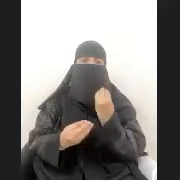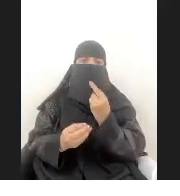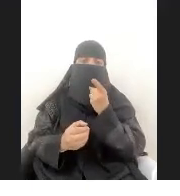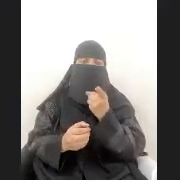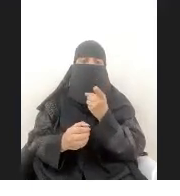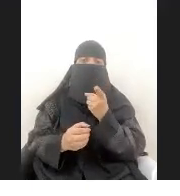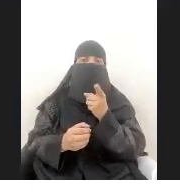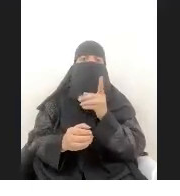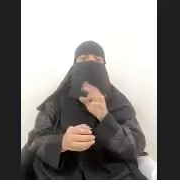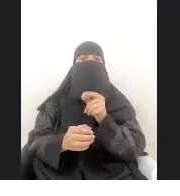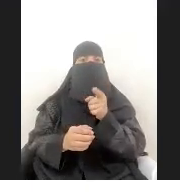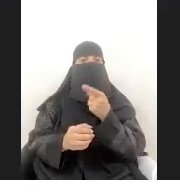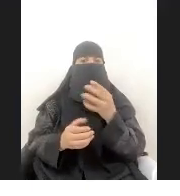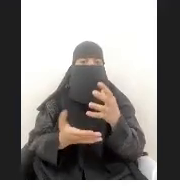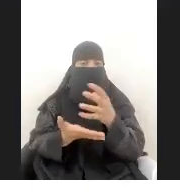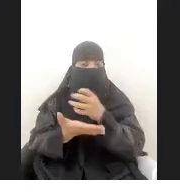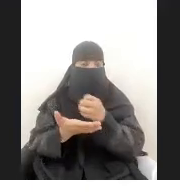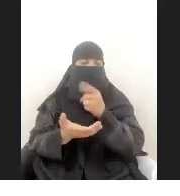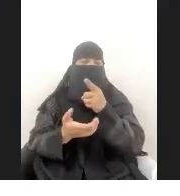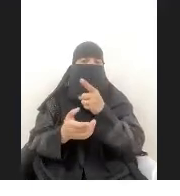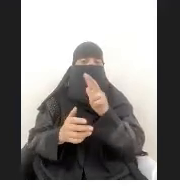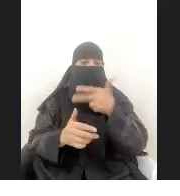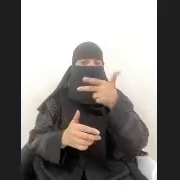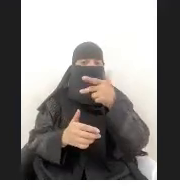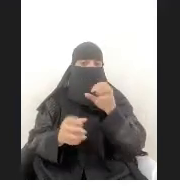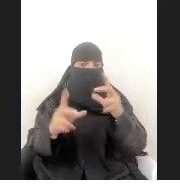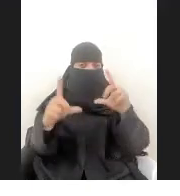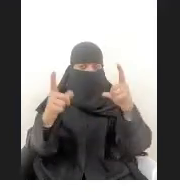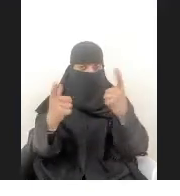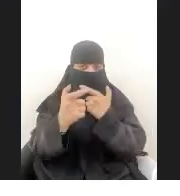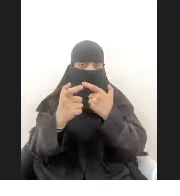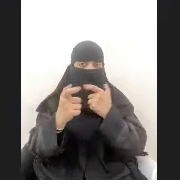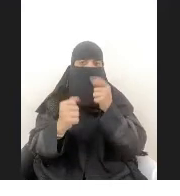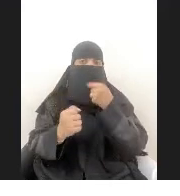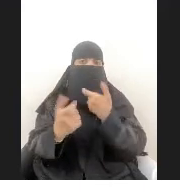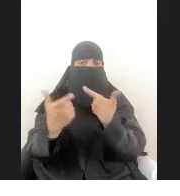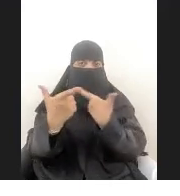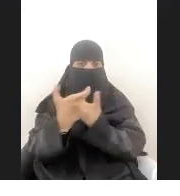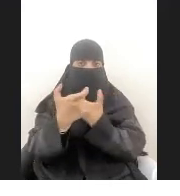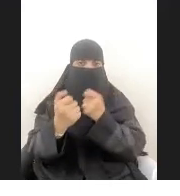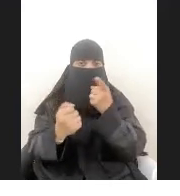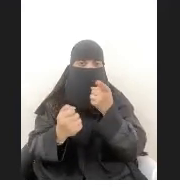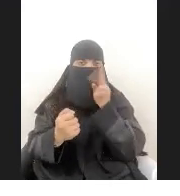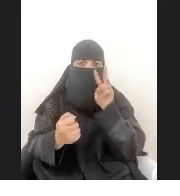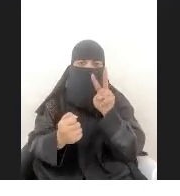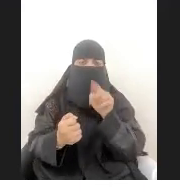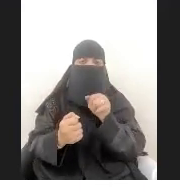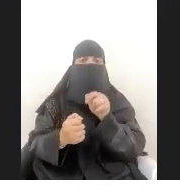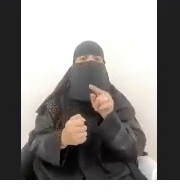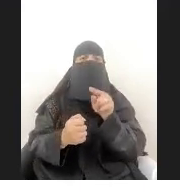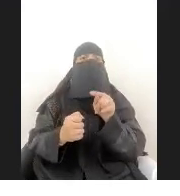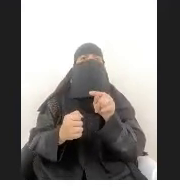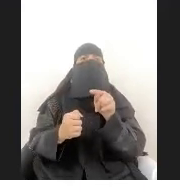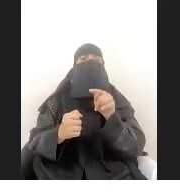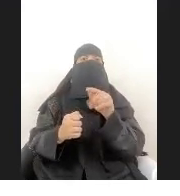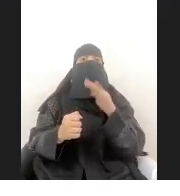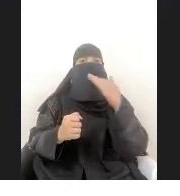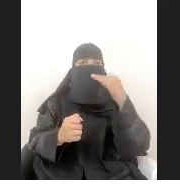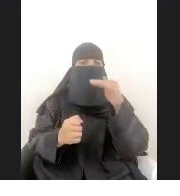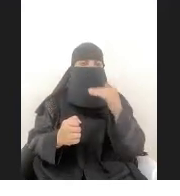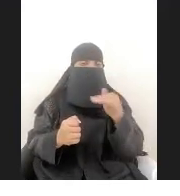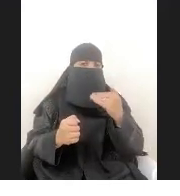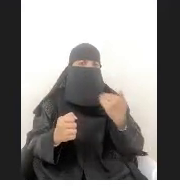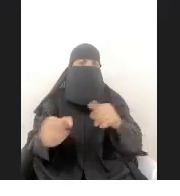تشرح كيف سوت البلندد ماب ميكس ماب. هنا قسمتها بالأسابيع، شايفين؟ فكل أسبوع هي